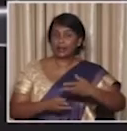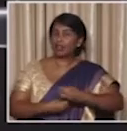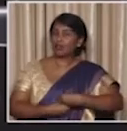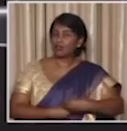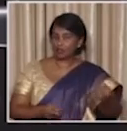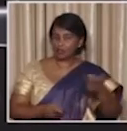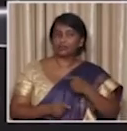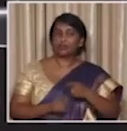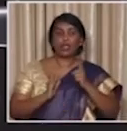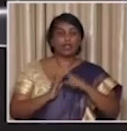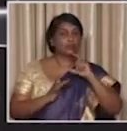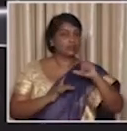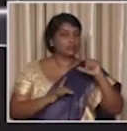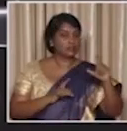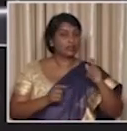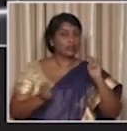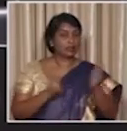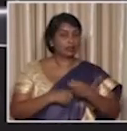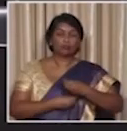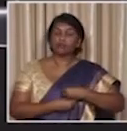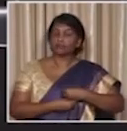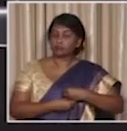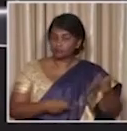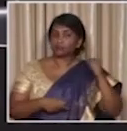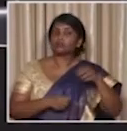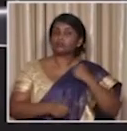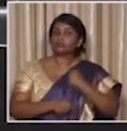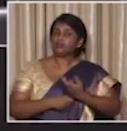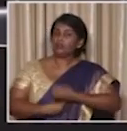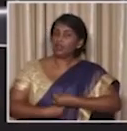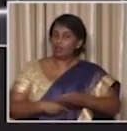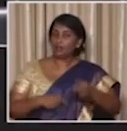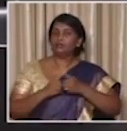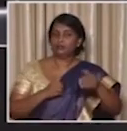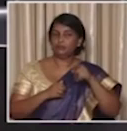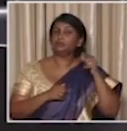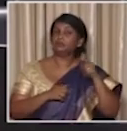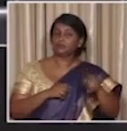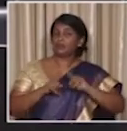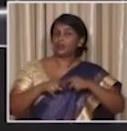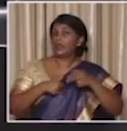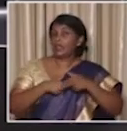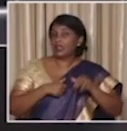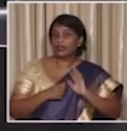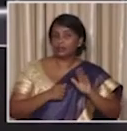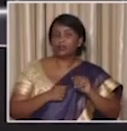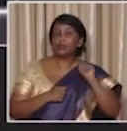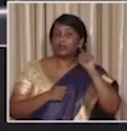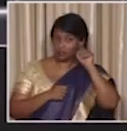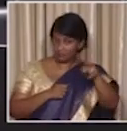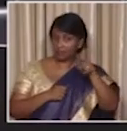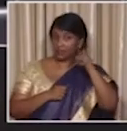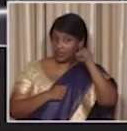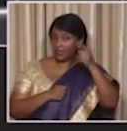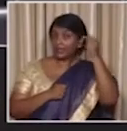කෙලවෙලා ICC එකෙන් ක්‍රිකට් එකටත් කෙලවෙලා මේ ආණ්ඩුවටත් කෙලවෙන්න තමයි වෙන්නේ. ඒ කියන්නේ වෙන හේතුවක් නිසා නෙමෙයි.